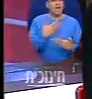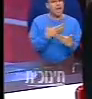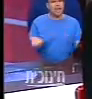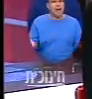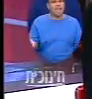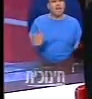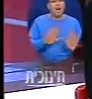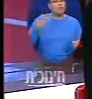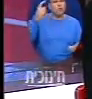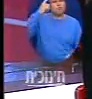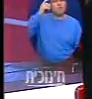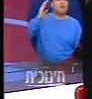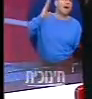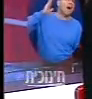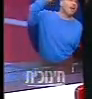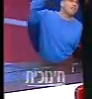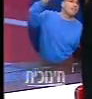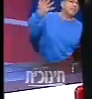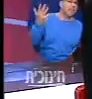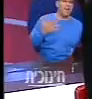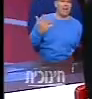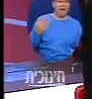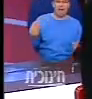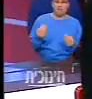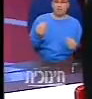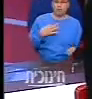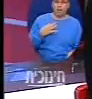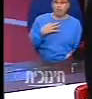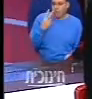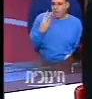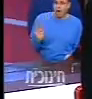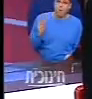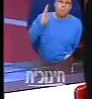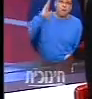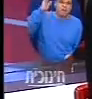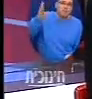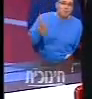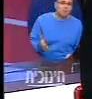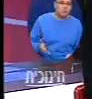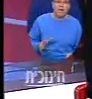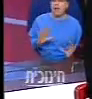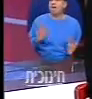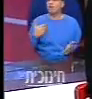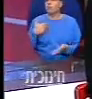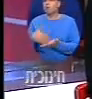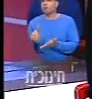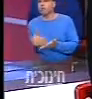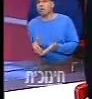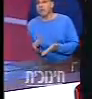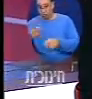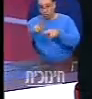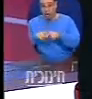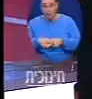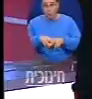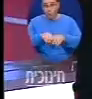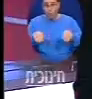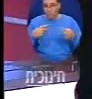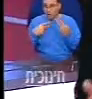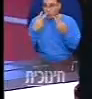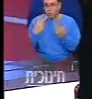אחד שחושב על העתיד, איך הדברים שלנו ייראו בעתיד, לאן נוכל ללכת, מה נוכל להמשיך. אם יישארו חופים, אנחנו רואים